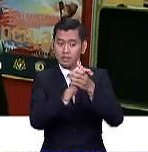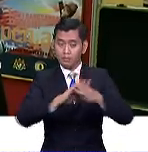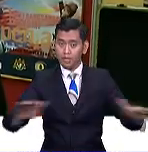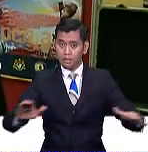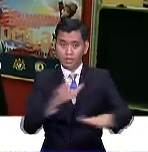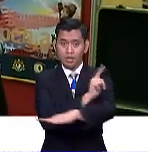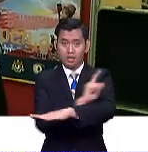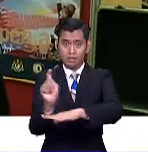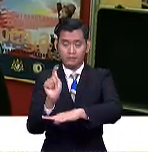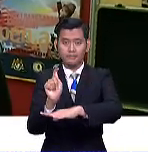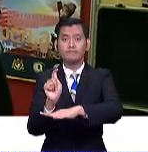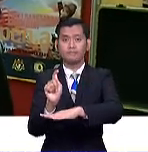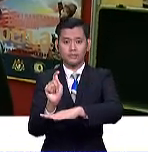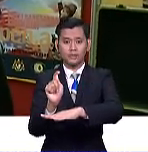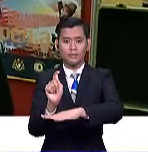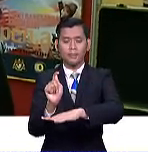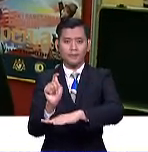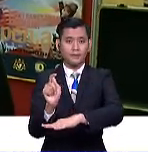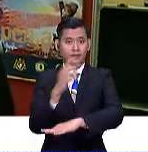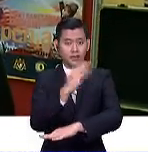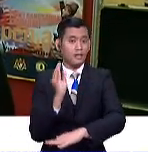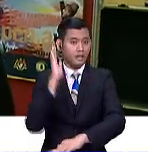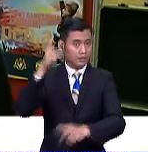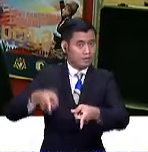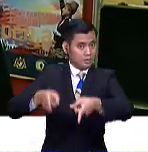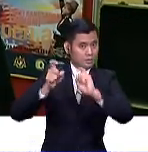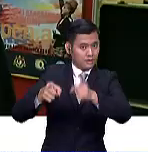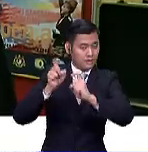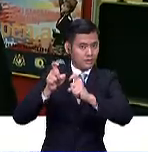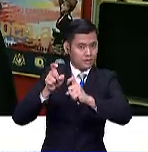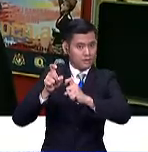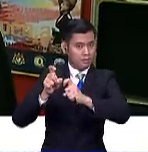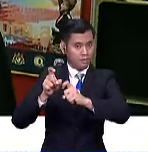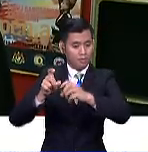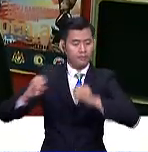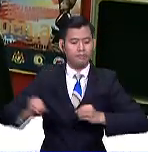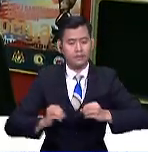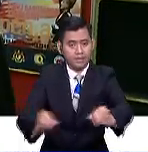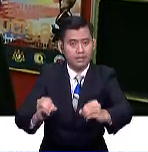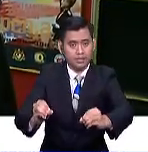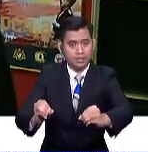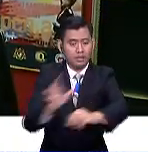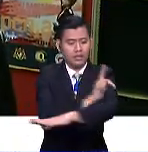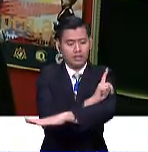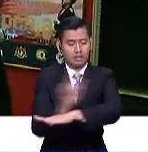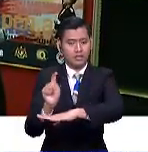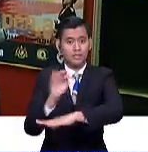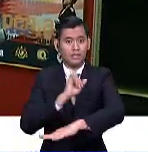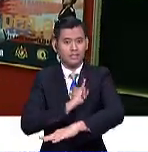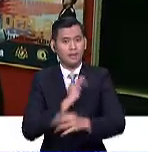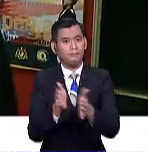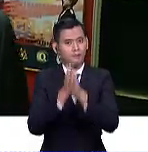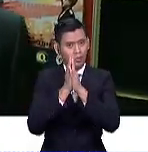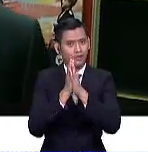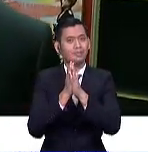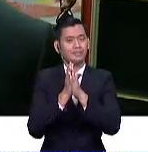dia kata untuk upah hari ini, lepas tu dia akan segera balik beroperasi dan saya minta menteri naik dulu